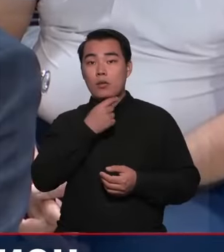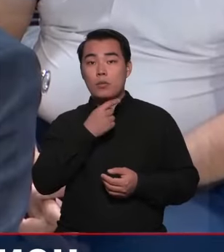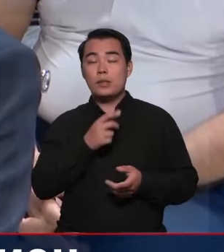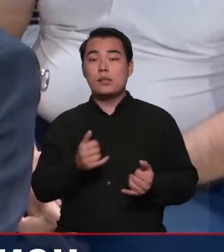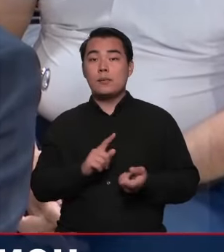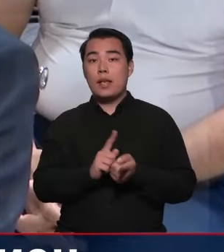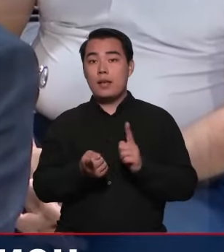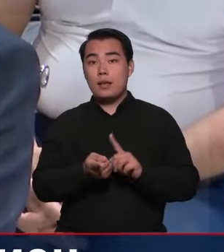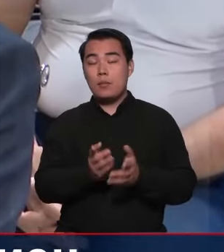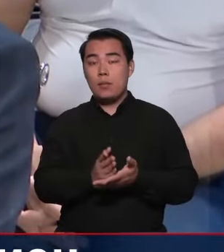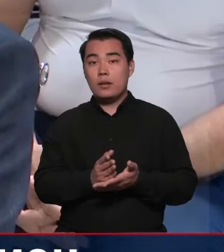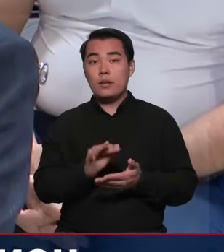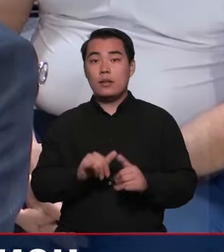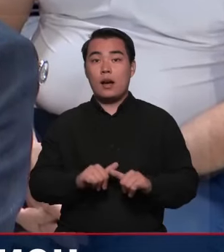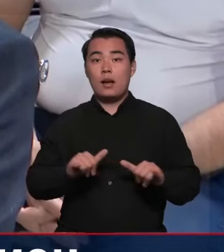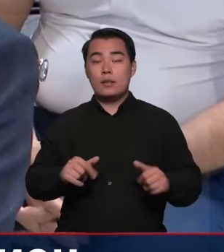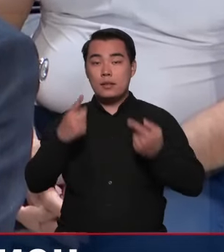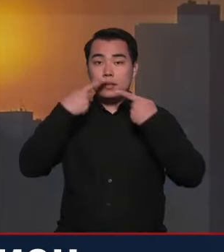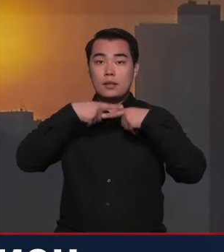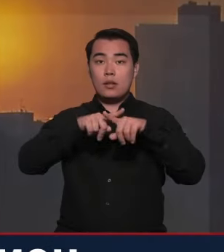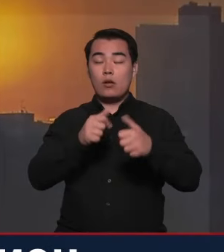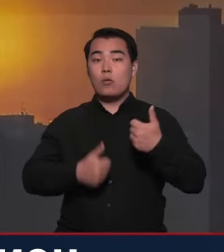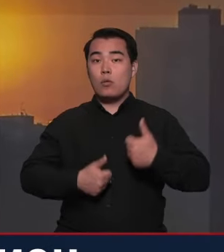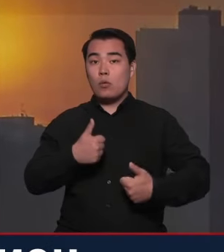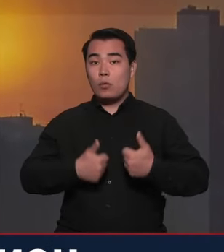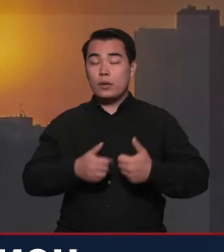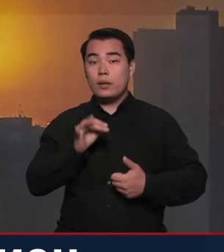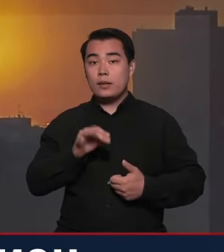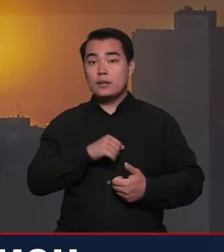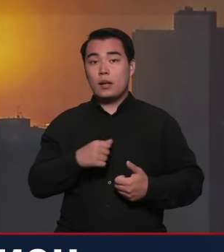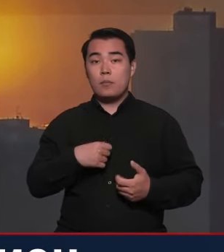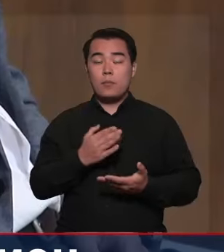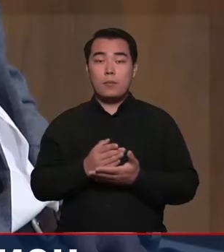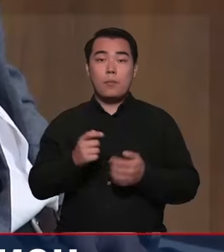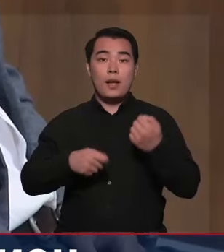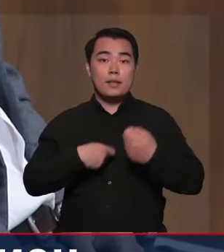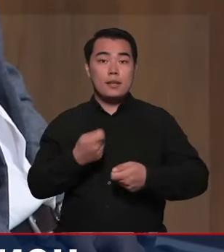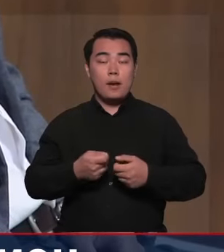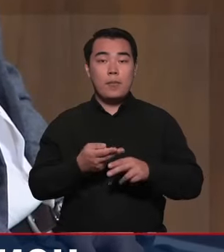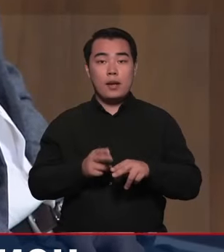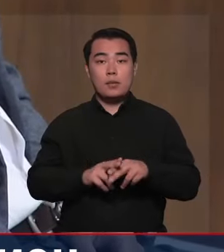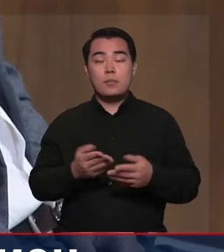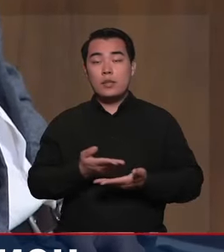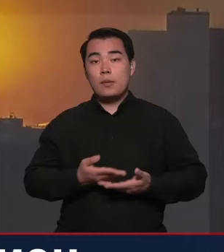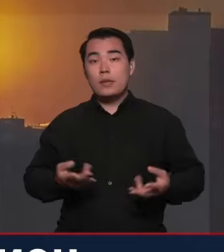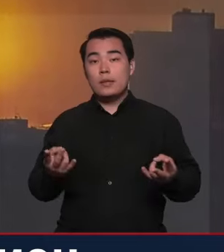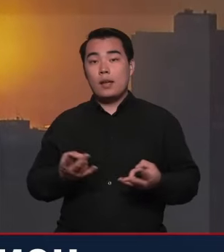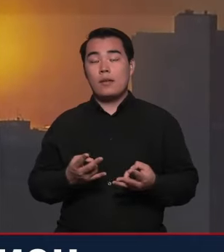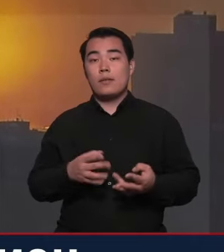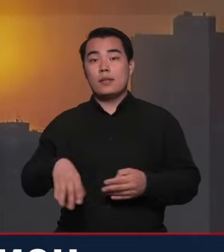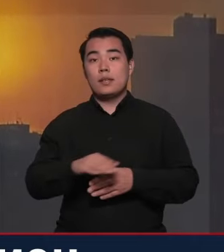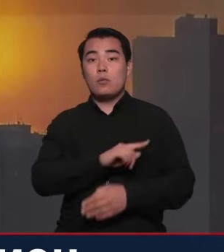сдвиги, набирает обороты технологическая гонка, обостряется конкуренция за ресурсы, поэтому нам необходимо приложить